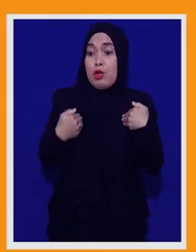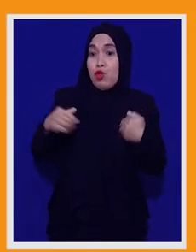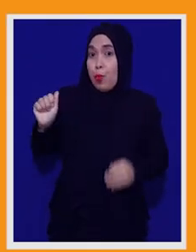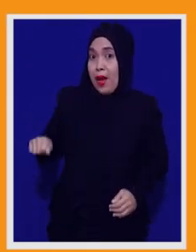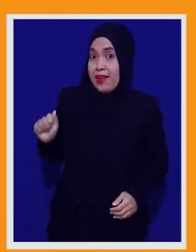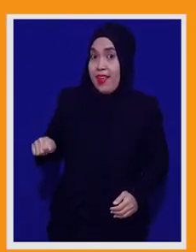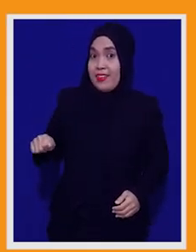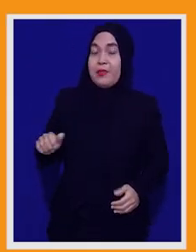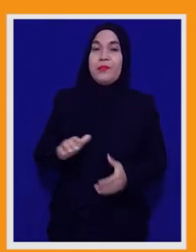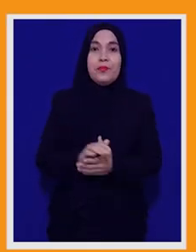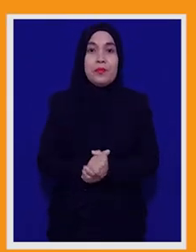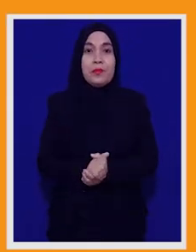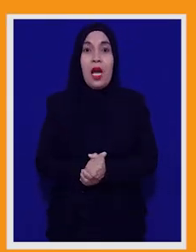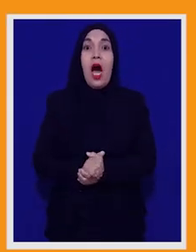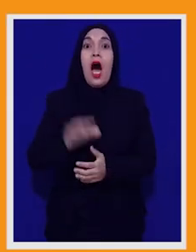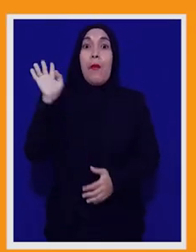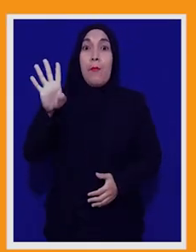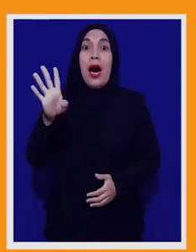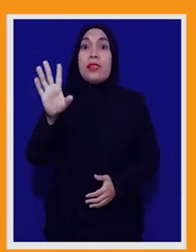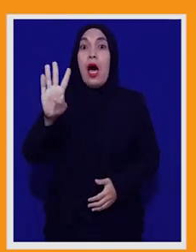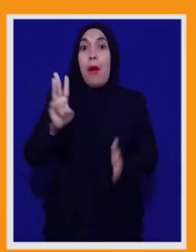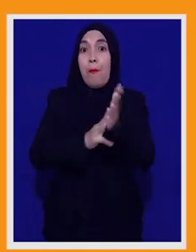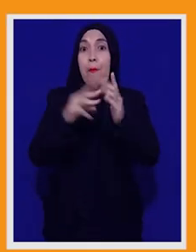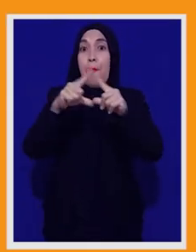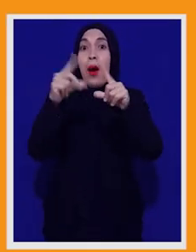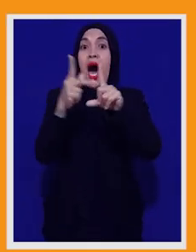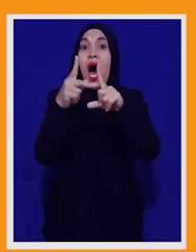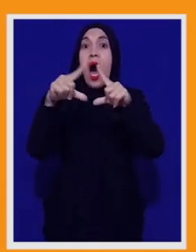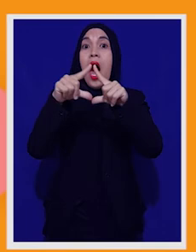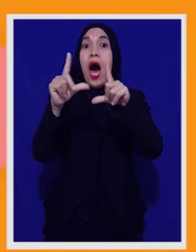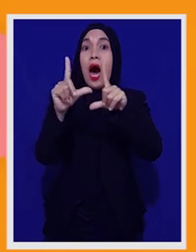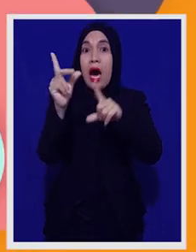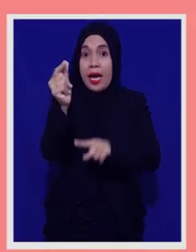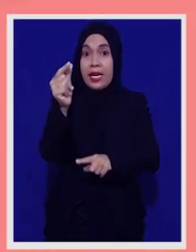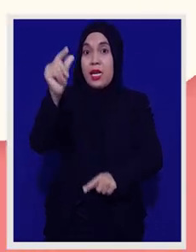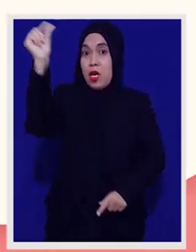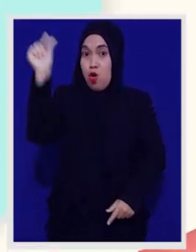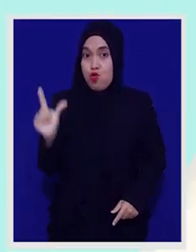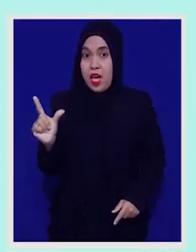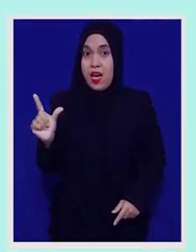pengadilan. 4. Mahar yang terhutang.